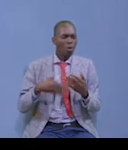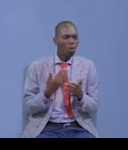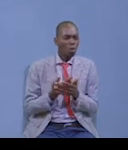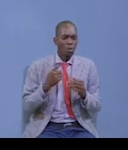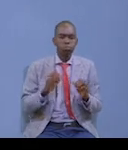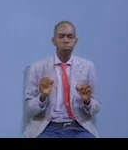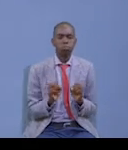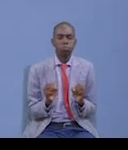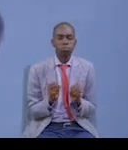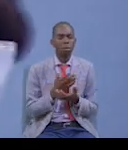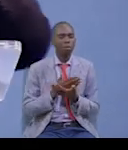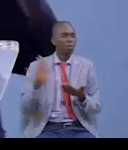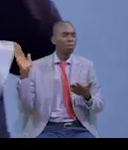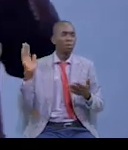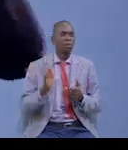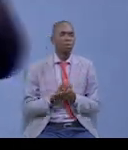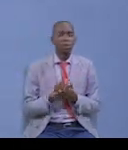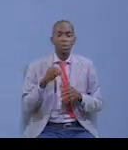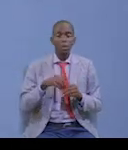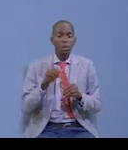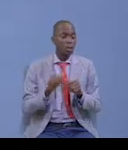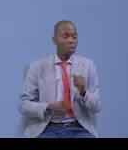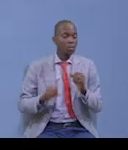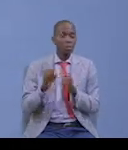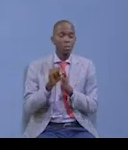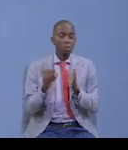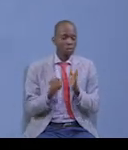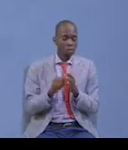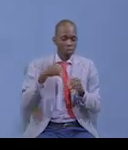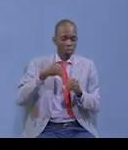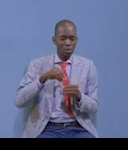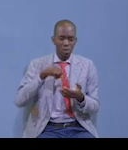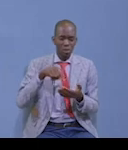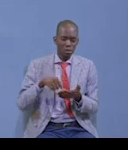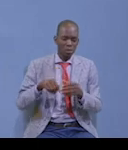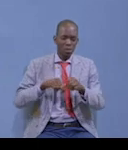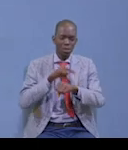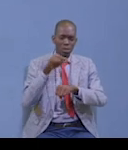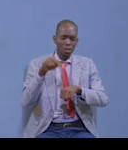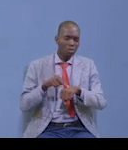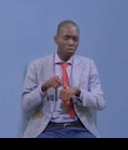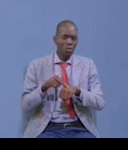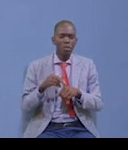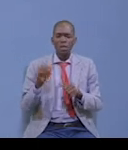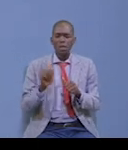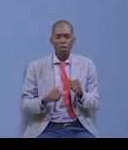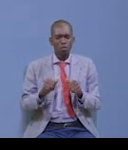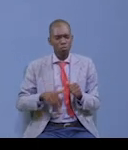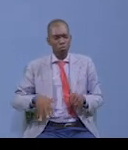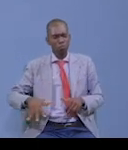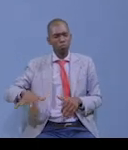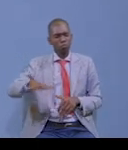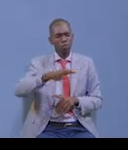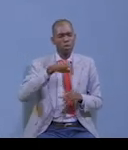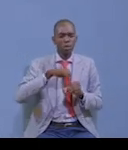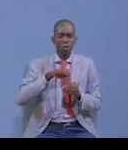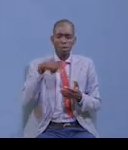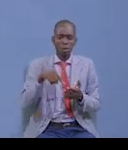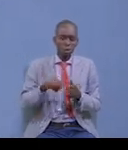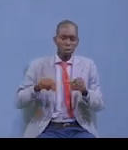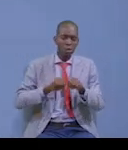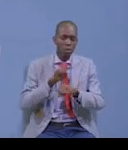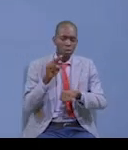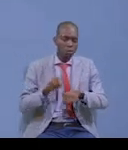విధమైన సోమరితనం తొలగించండి. In every stage in this nation. ఈ దేశములో ప్రతి రాష్ట్రంలో. Every locality in this nation. ఈ దేశములో